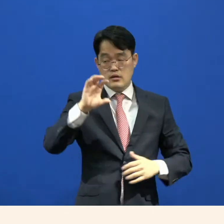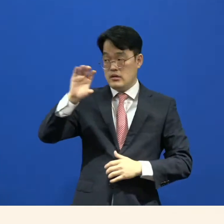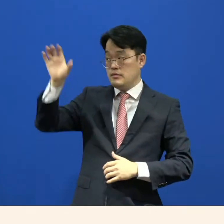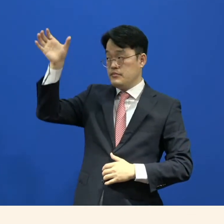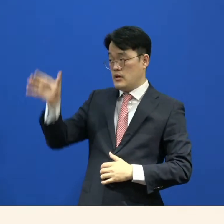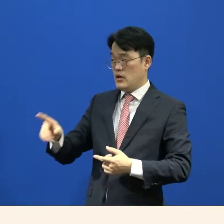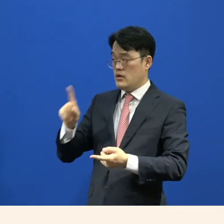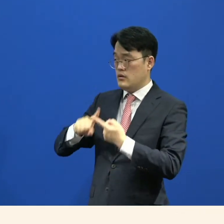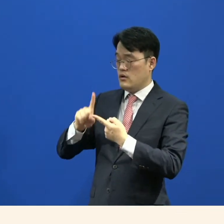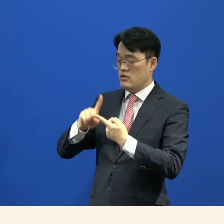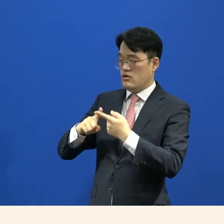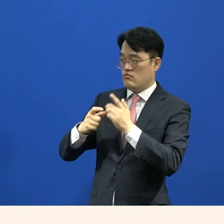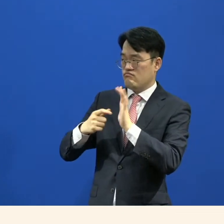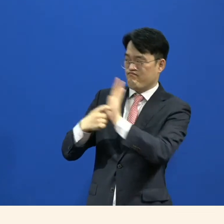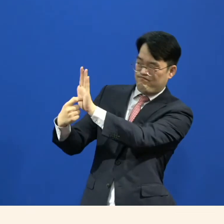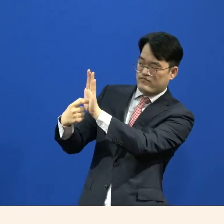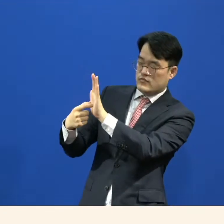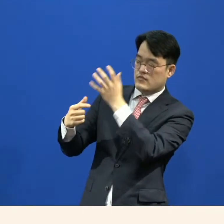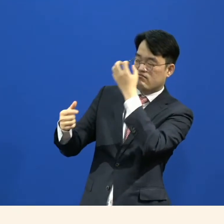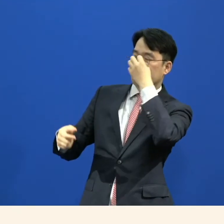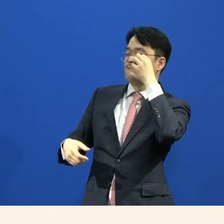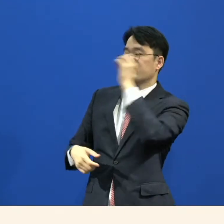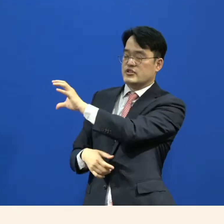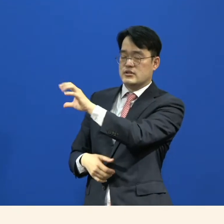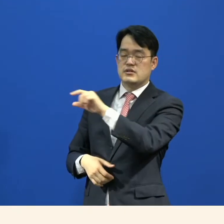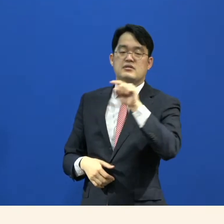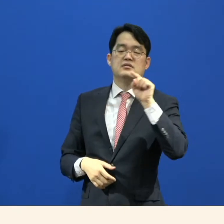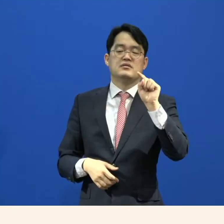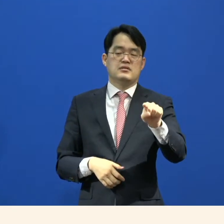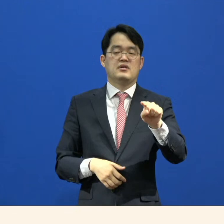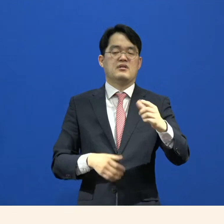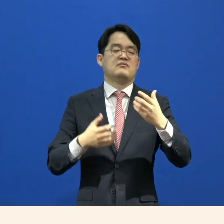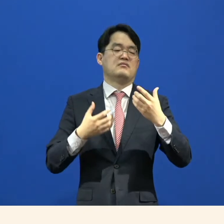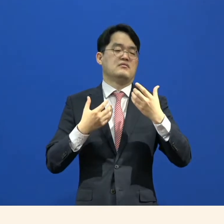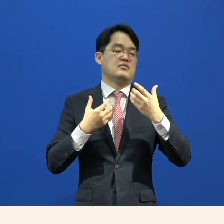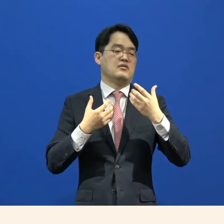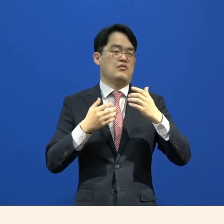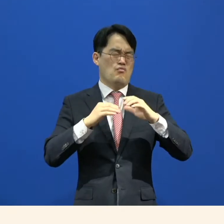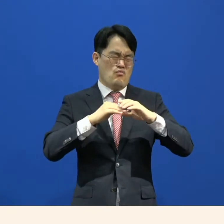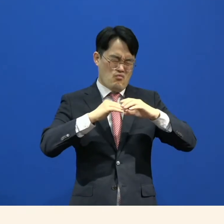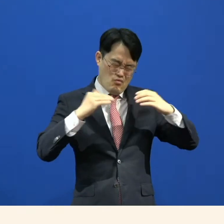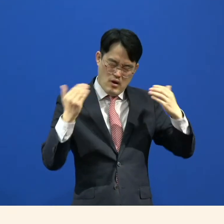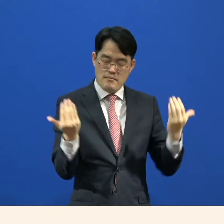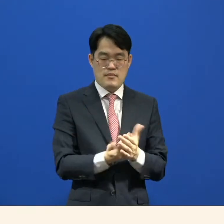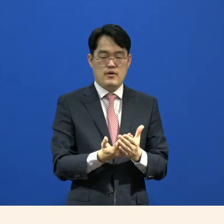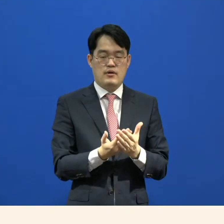십자가를 우습게 여기고 빛이 난 것으로 본다면 그것이야말로 소망이 없어요. 그게 절망입니다.